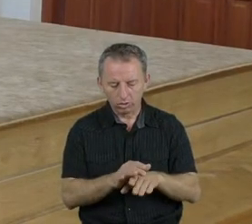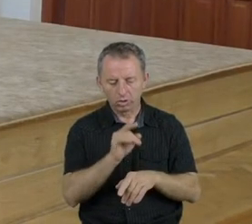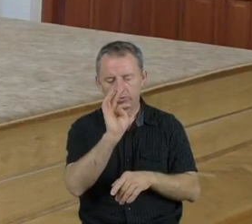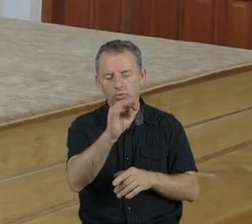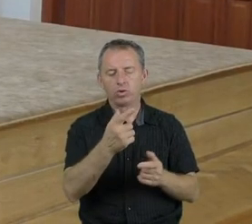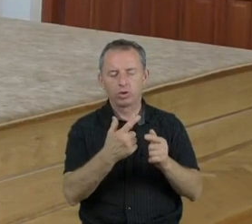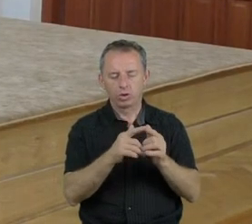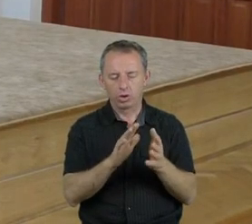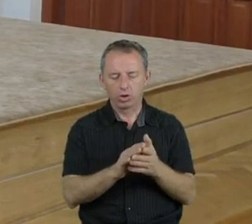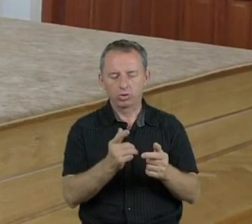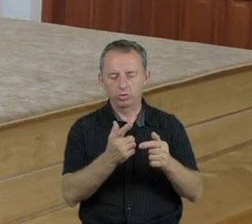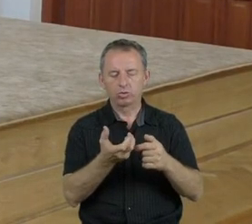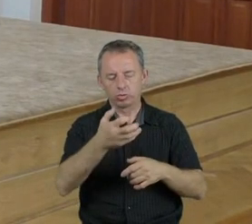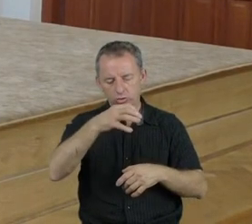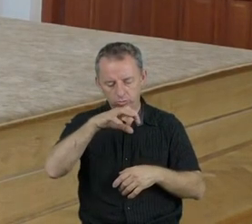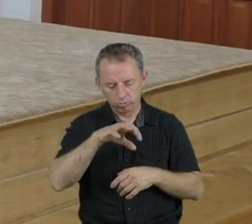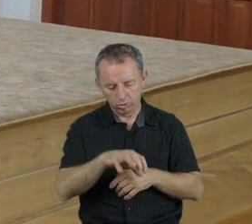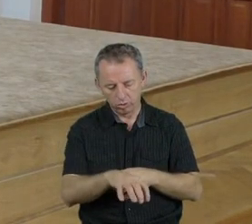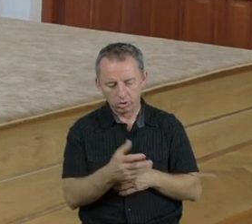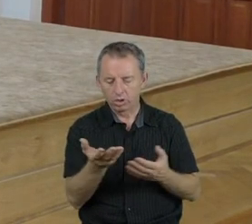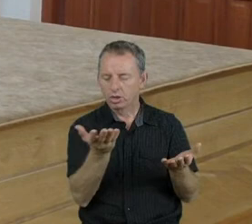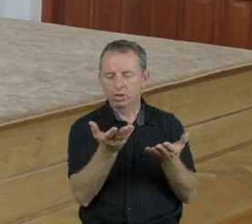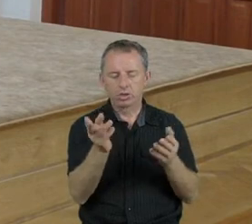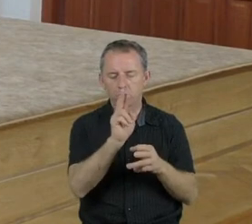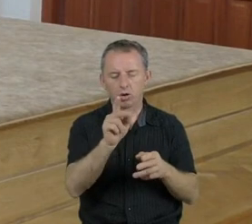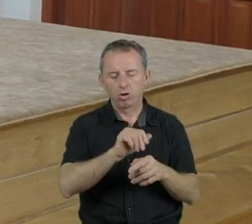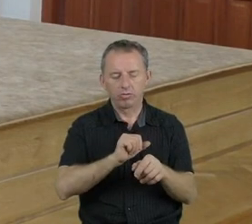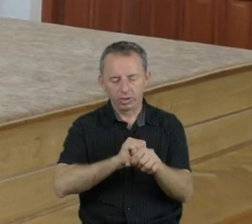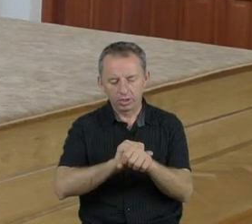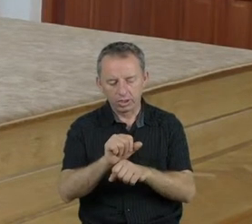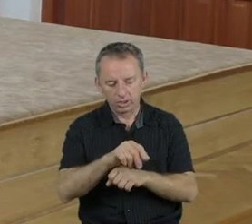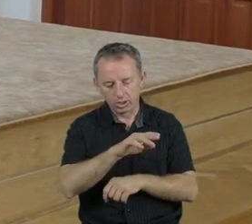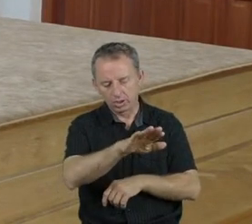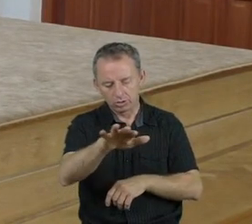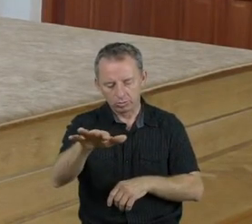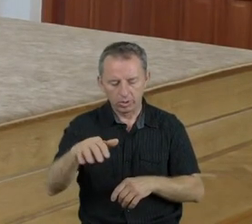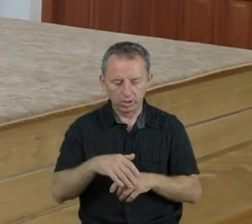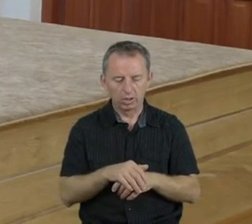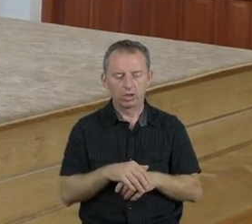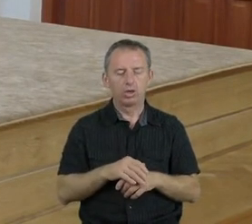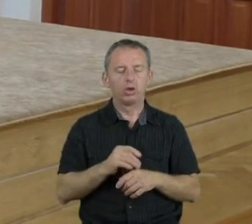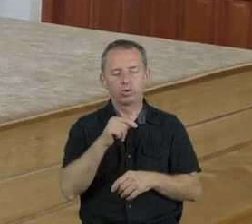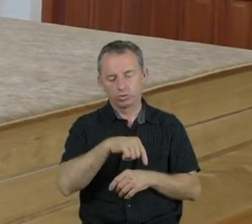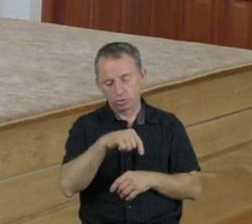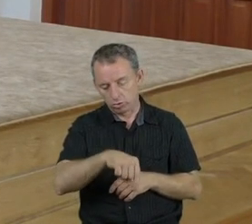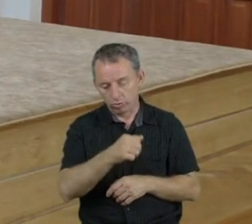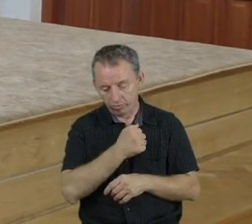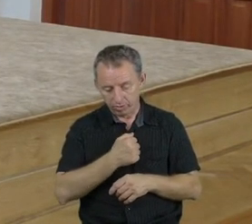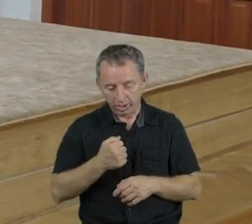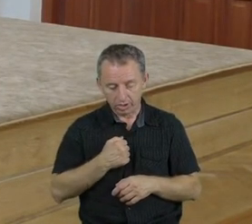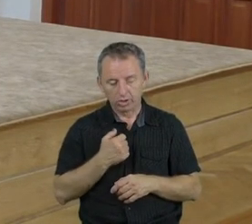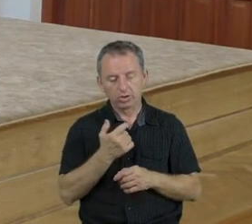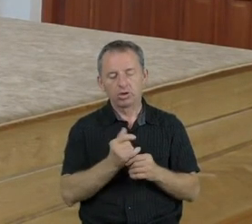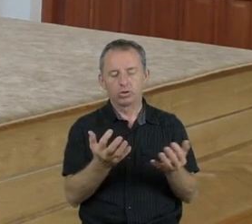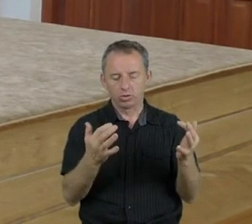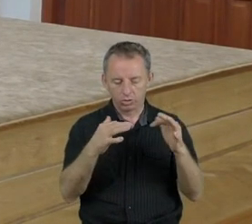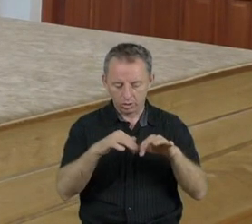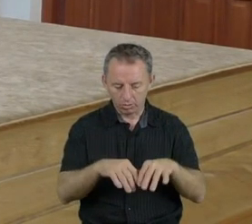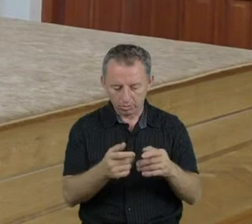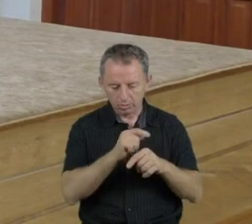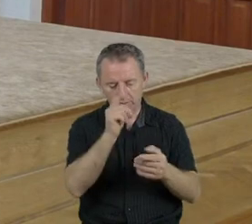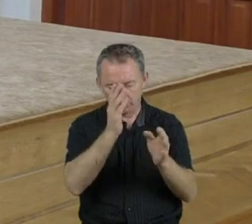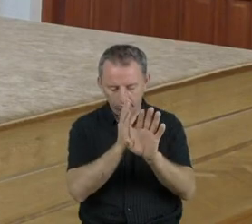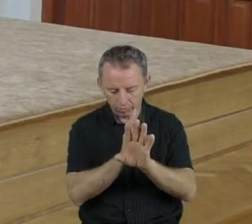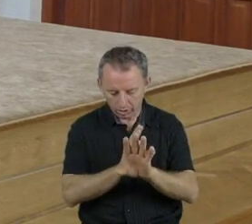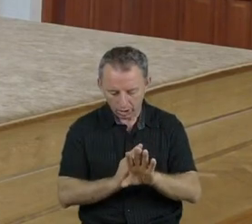Kościół, Twój zbór, gdziekolwiek jesteśmy, czy tutaj, gdzie zebraliśmy się, by Ciebie wielbić,